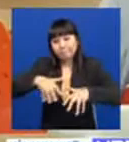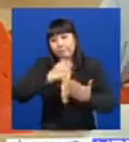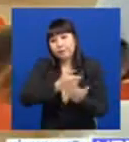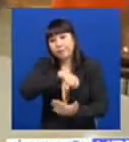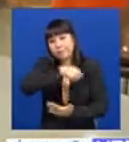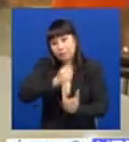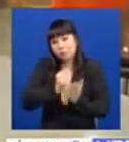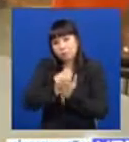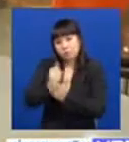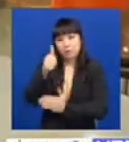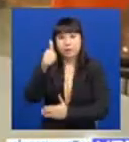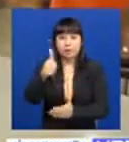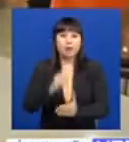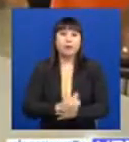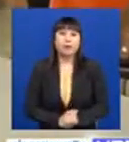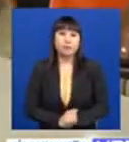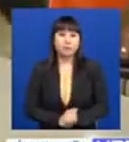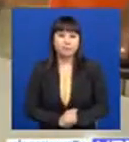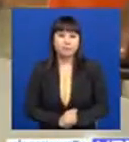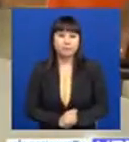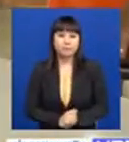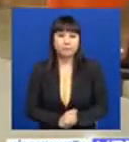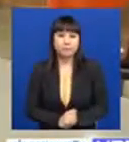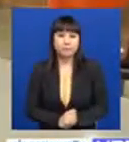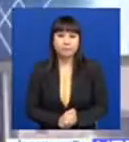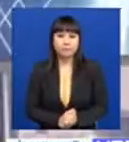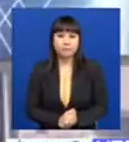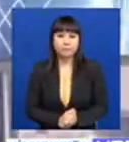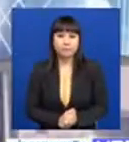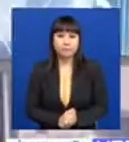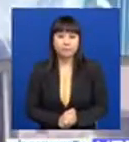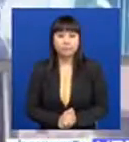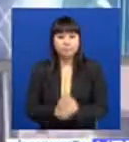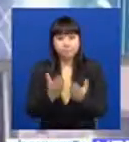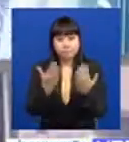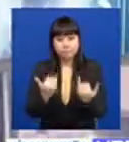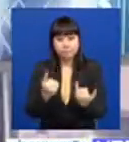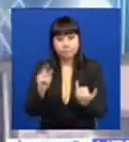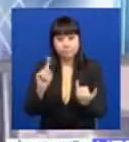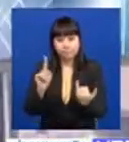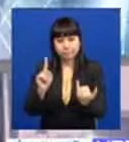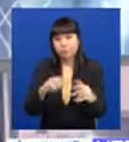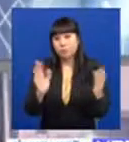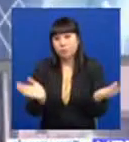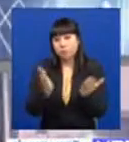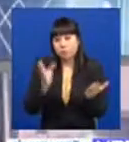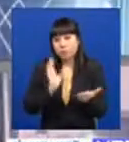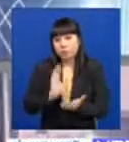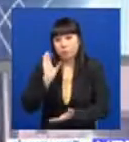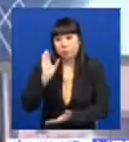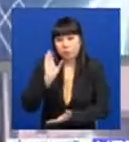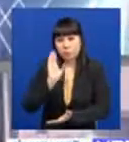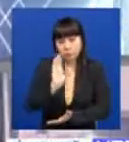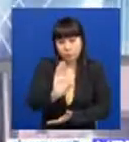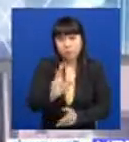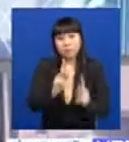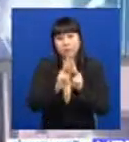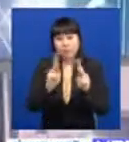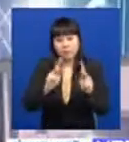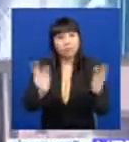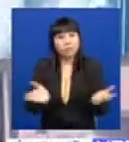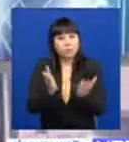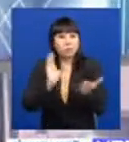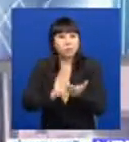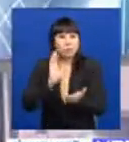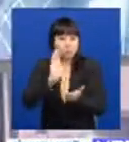ชีพให้กับประชาชนได้ค่ะส่วนการส่งเสริมการลงทุนคณะกรรมการส่งเสริม